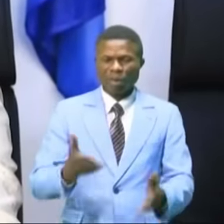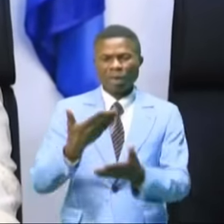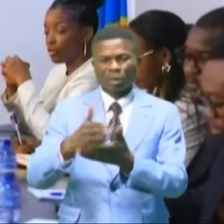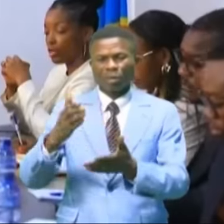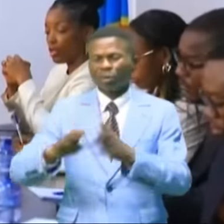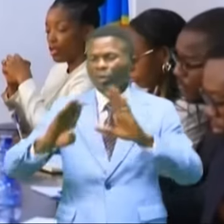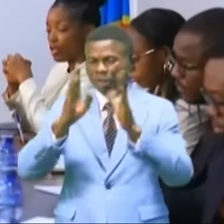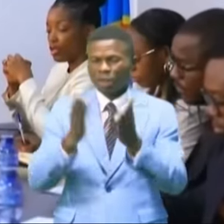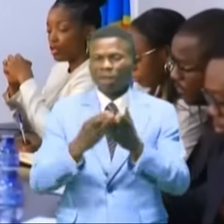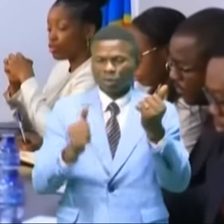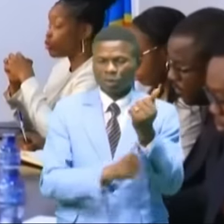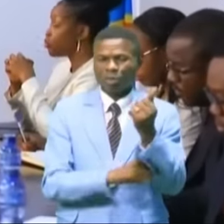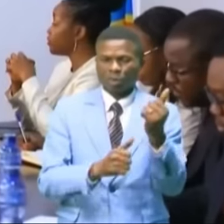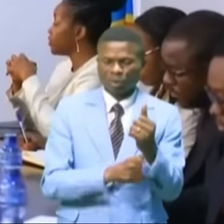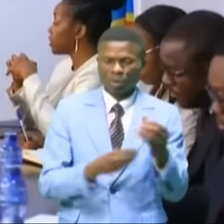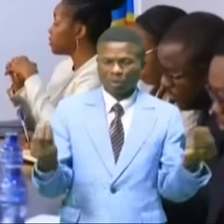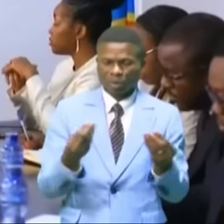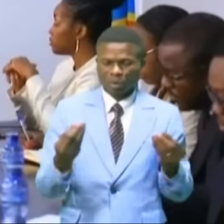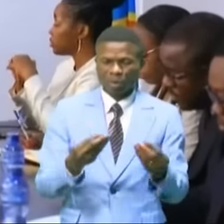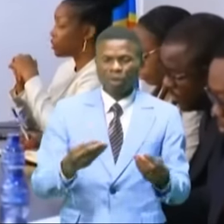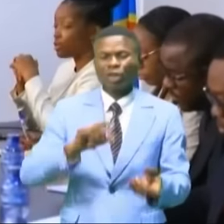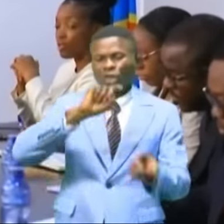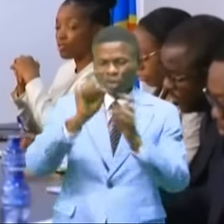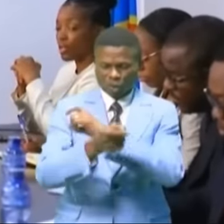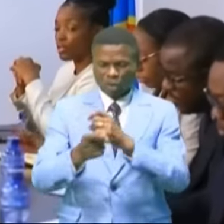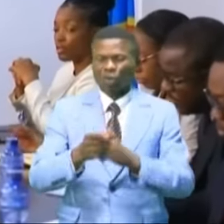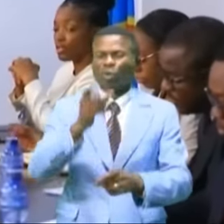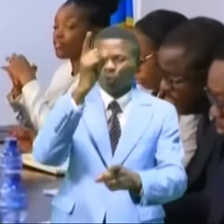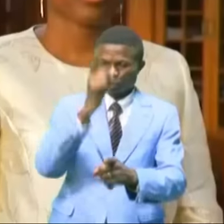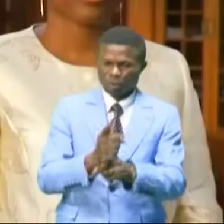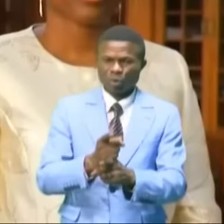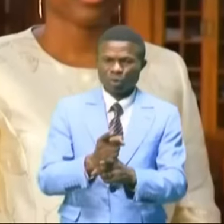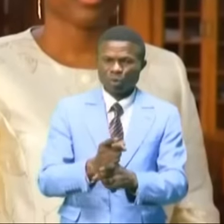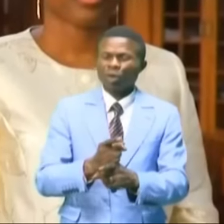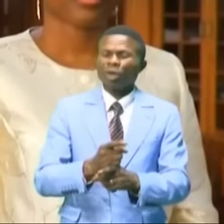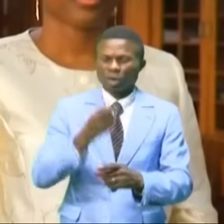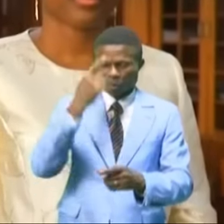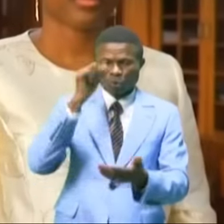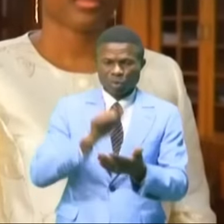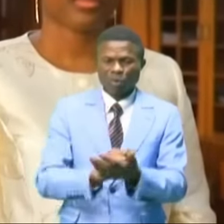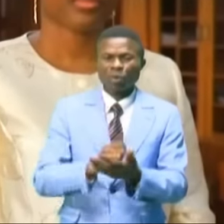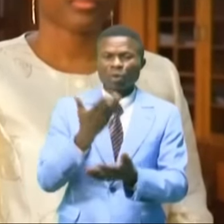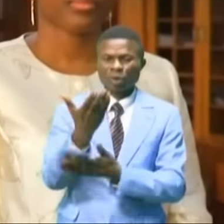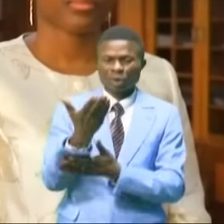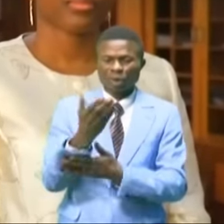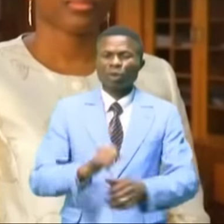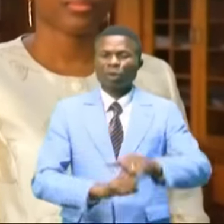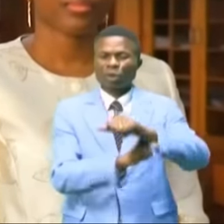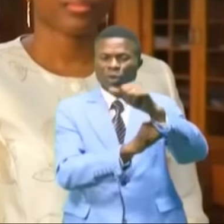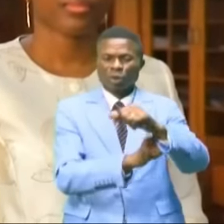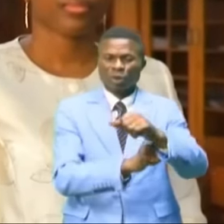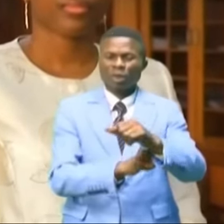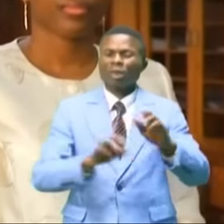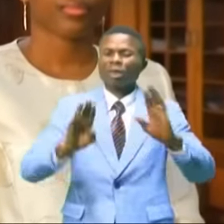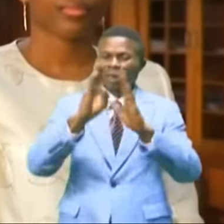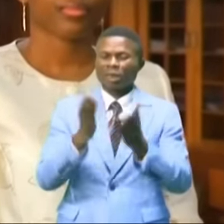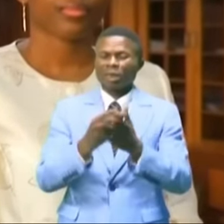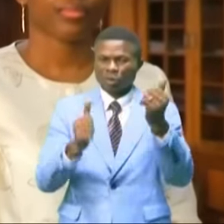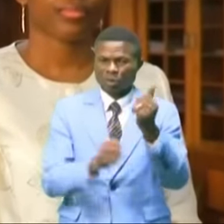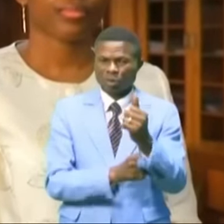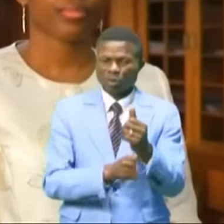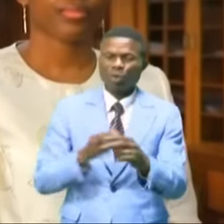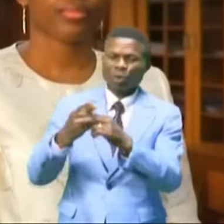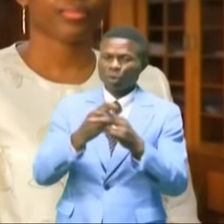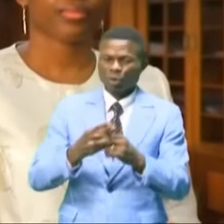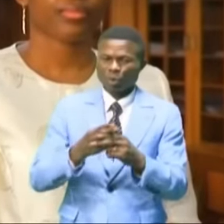à la clientèle, de sorte qu'il y ait un changement perceptible, et pour cela, ils ont l'accompagnement de l'ARE qui va faire la